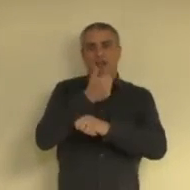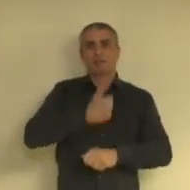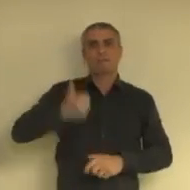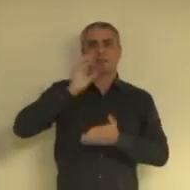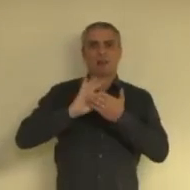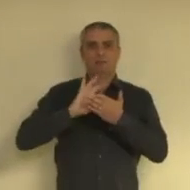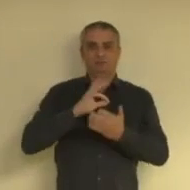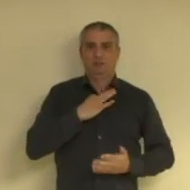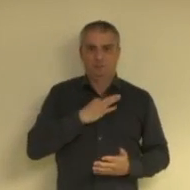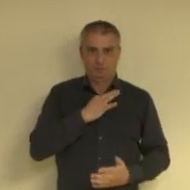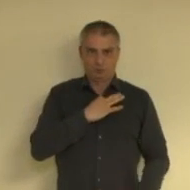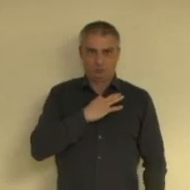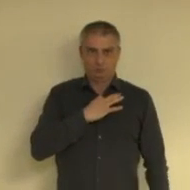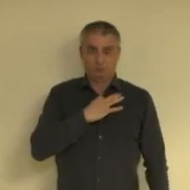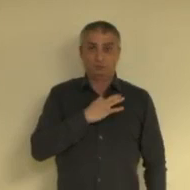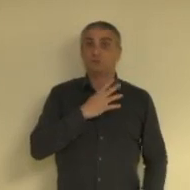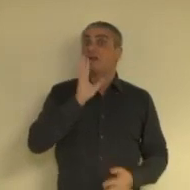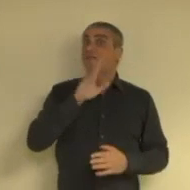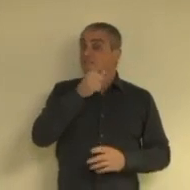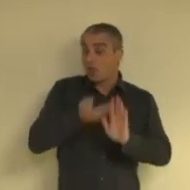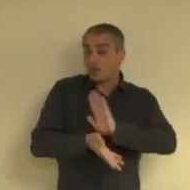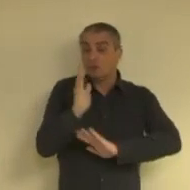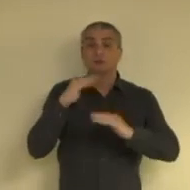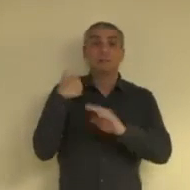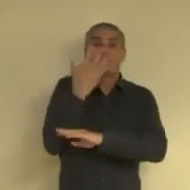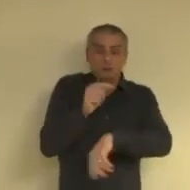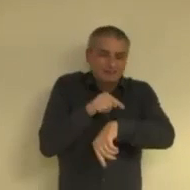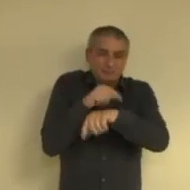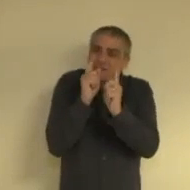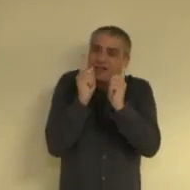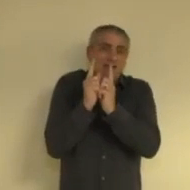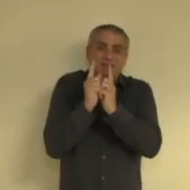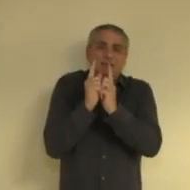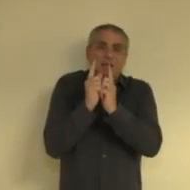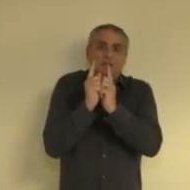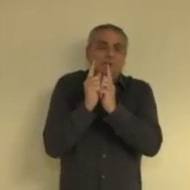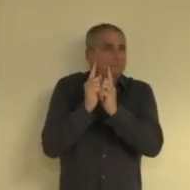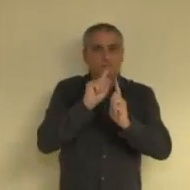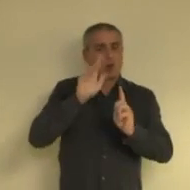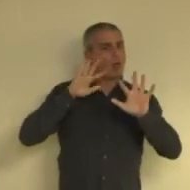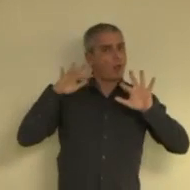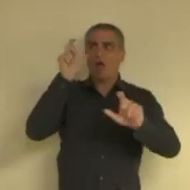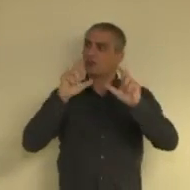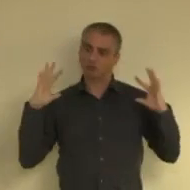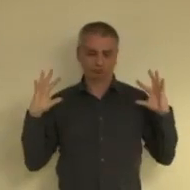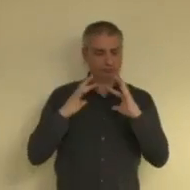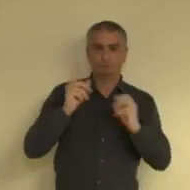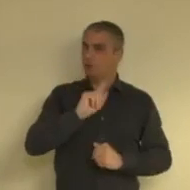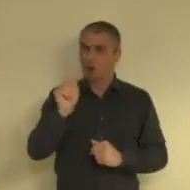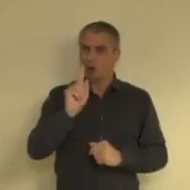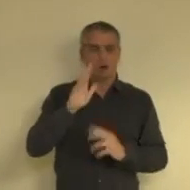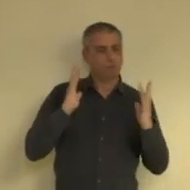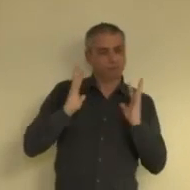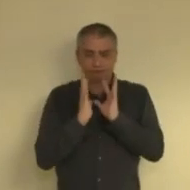מנכ"ל משרד הבריאות. וגם אם אתם יוצאים החוצה לזמן קצר, אל תתקהלו,